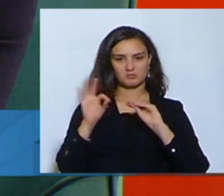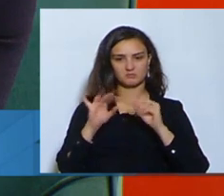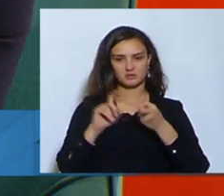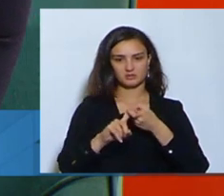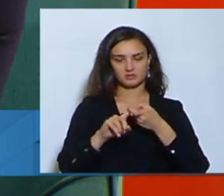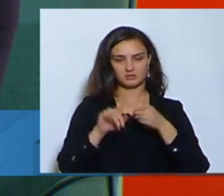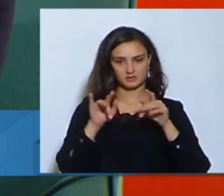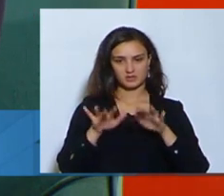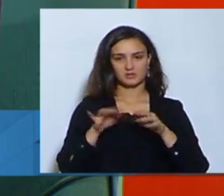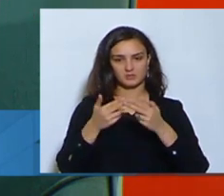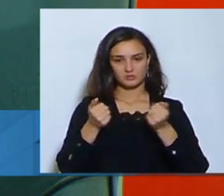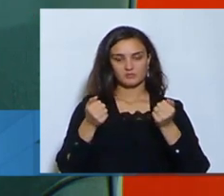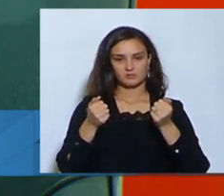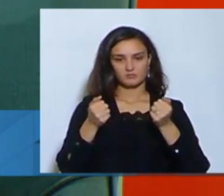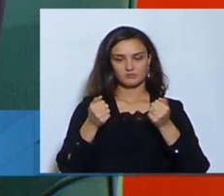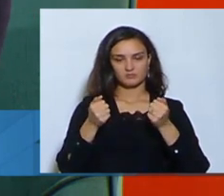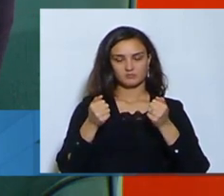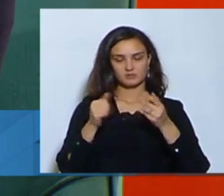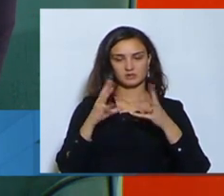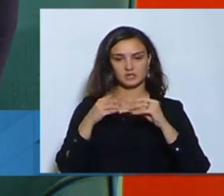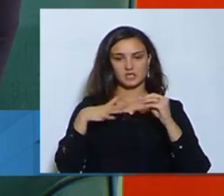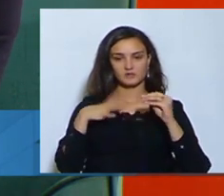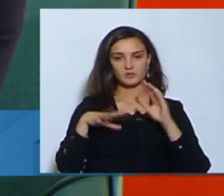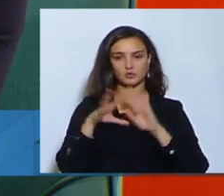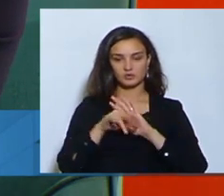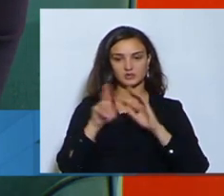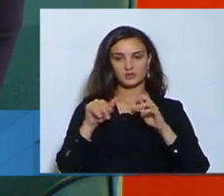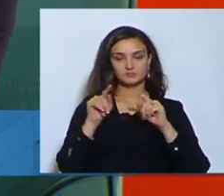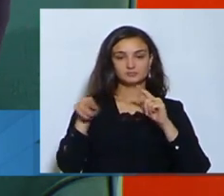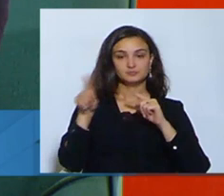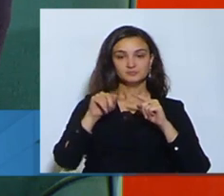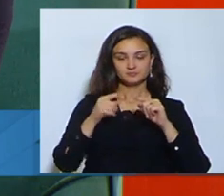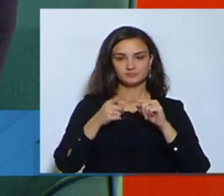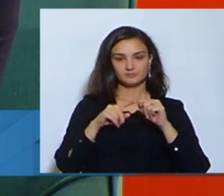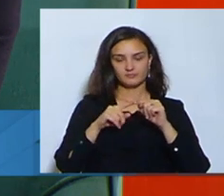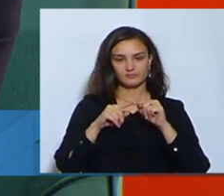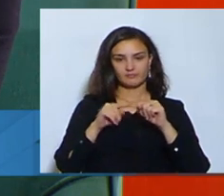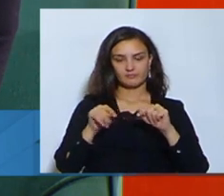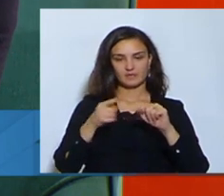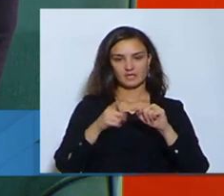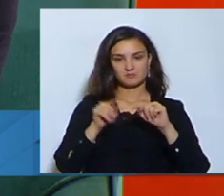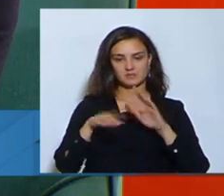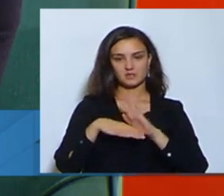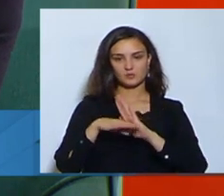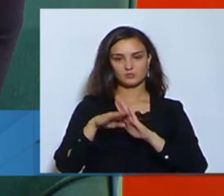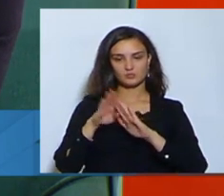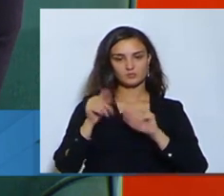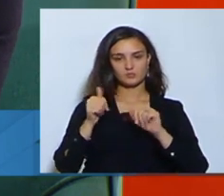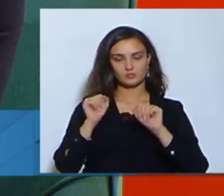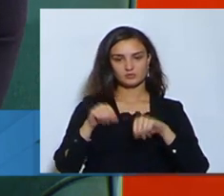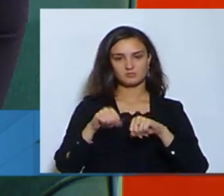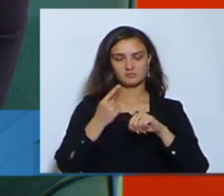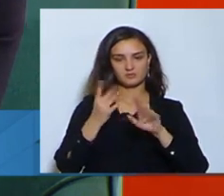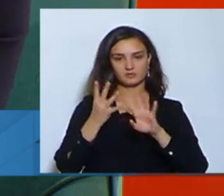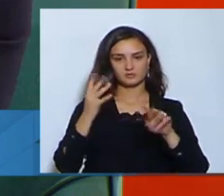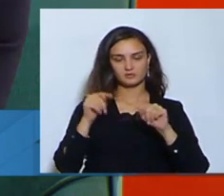აქვს საქმე, არა, გლობალურად და საქართველოში და როგორ შეიძლება ამისი გაუმჯობესება და პირველ რიგში